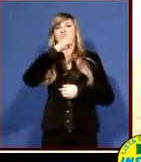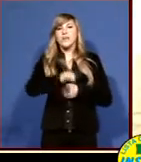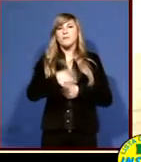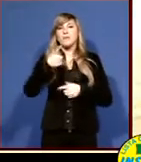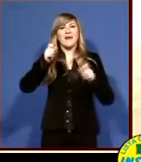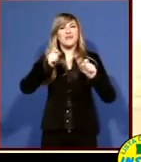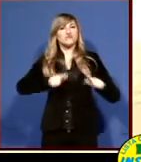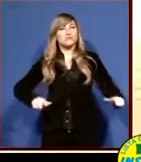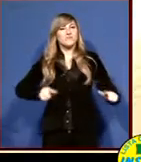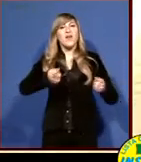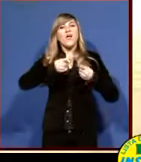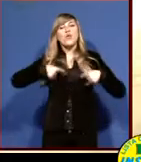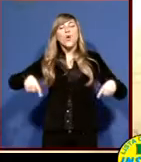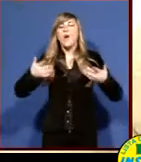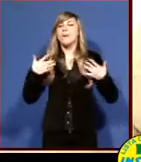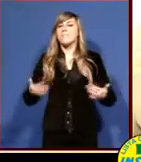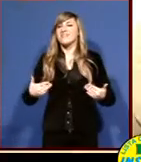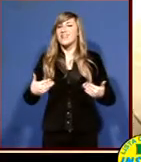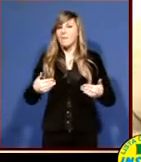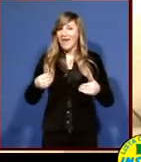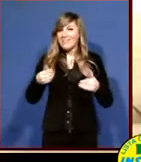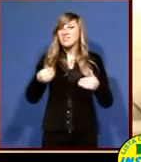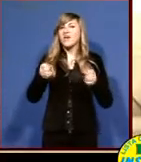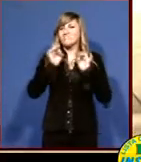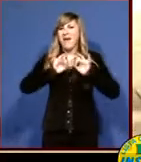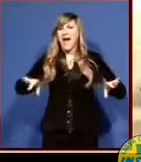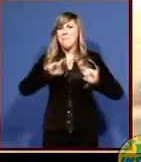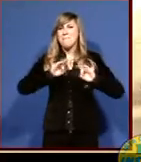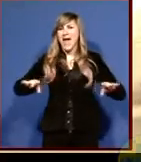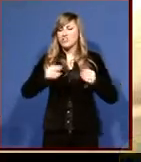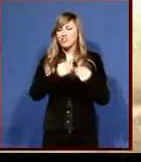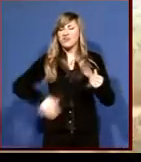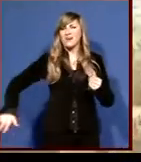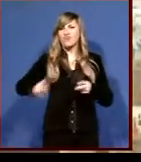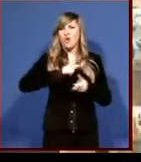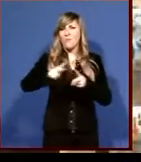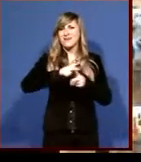immediatamente una bonifica dell'amianto a 360 gradi sull'intero territorio mazzarese.